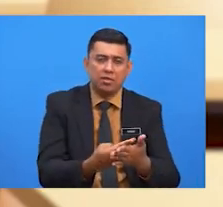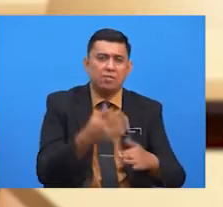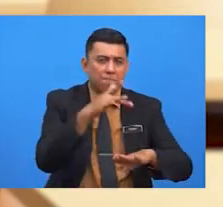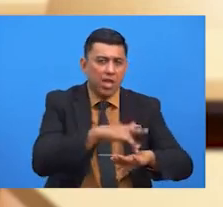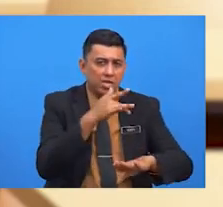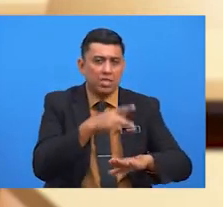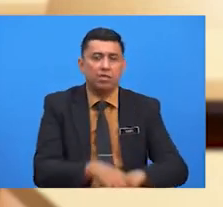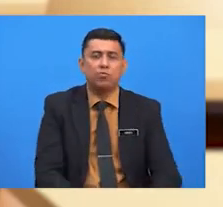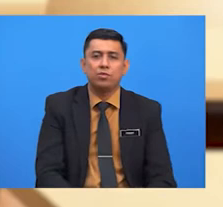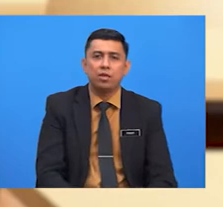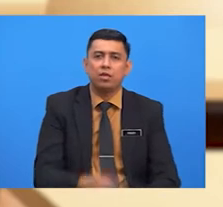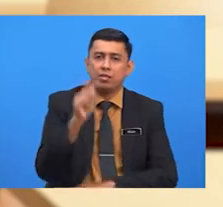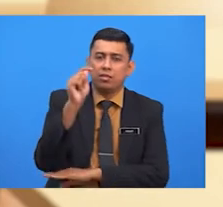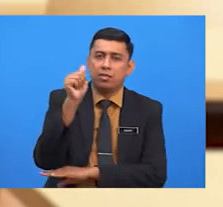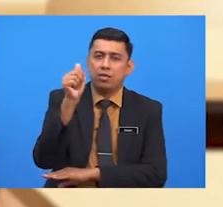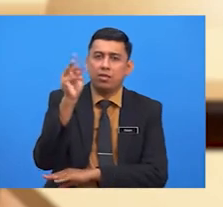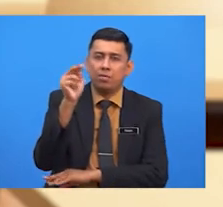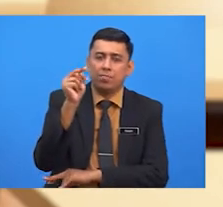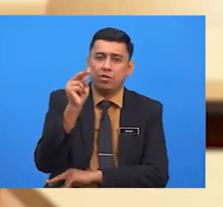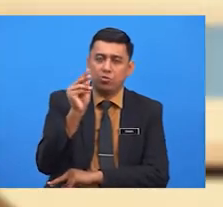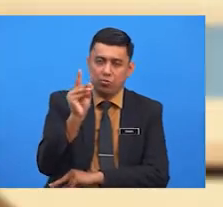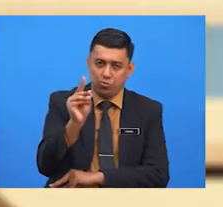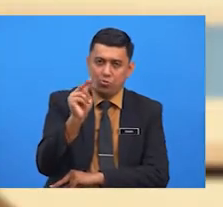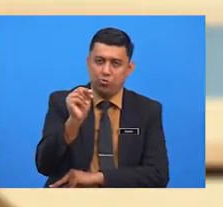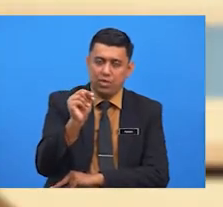digelarkan tamadun yang hebat.